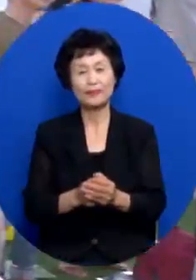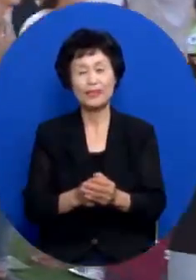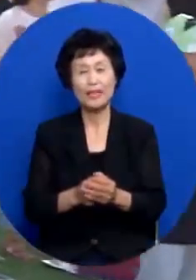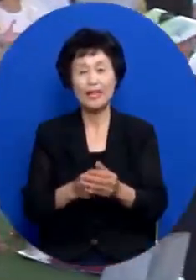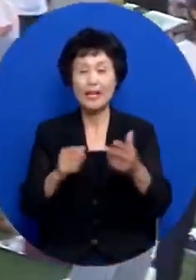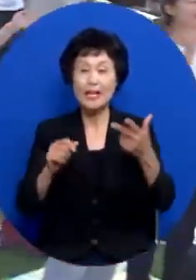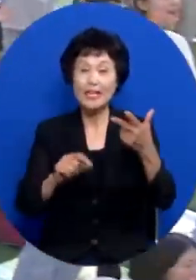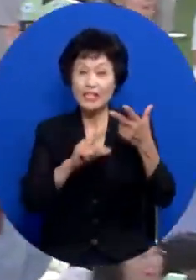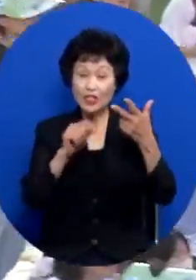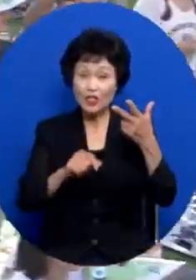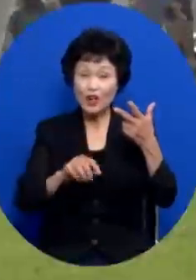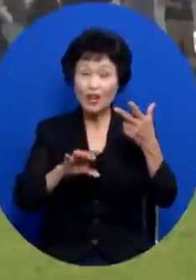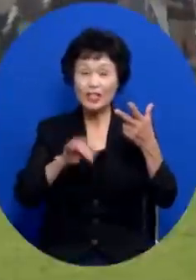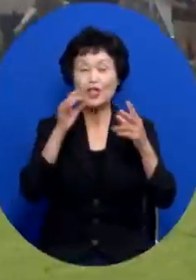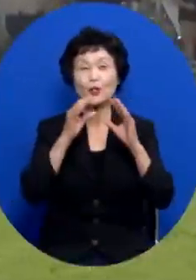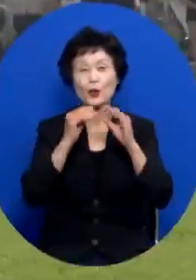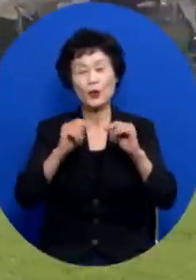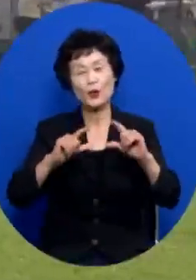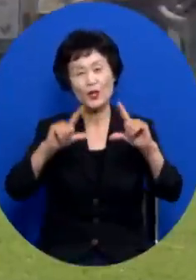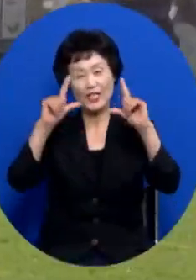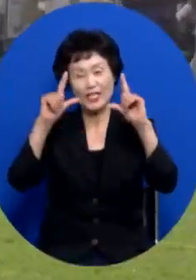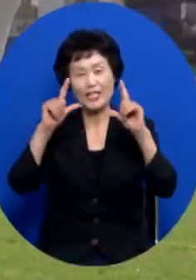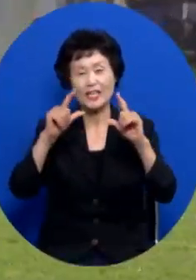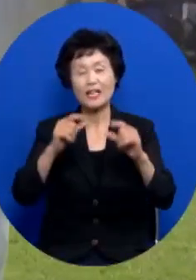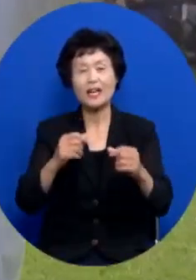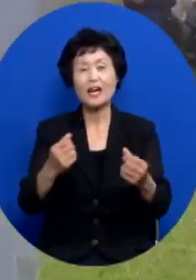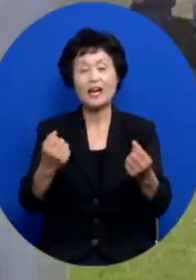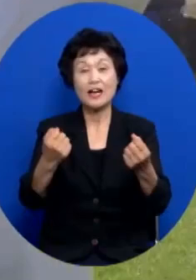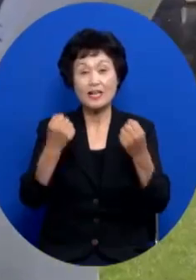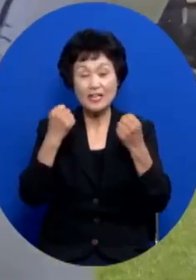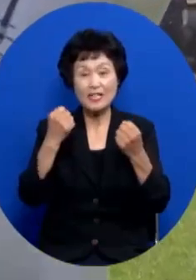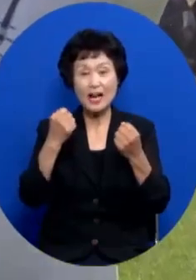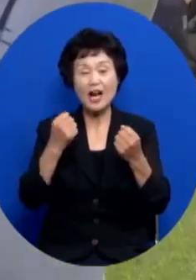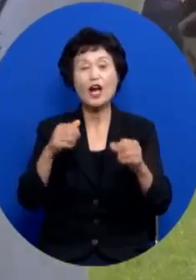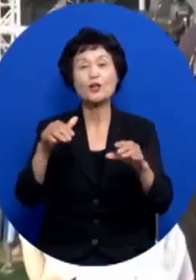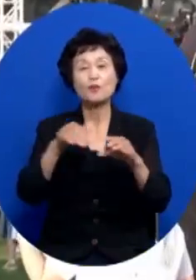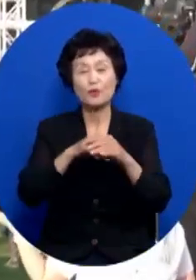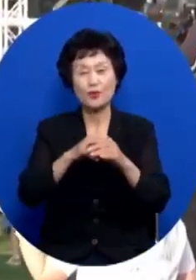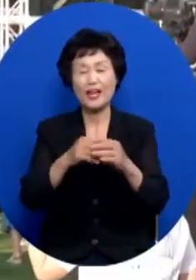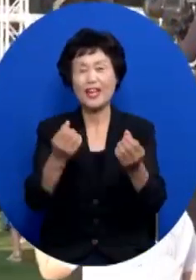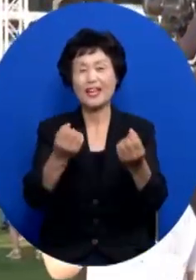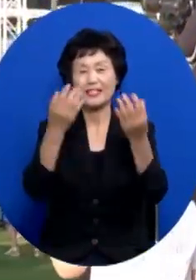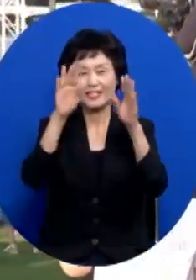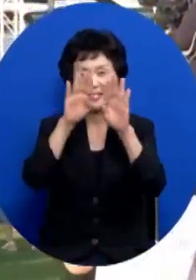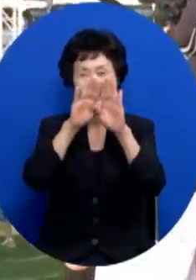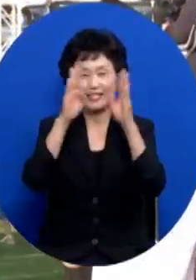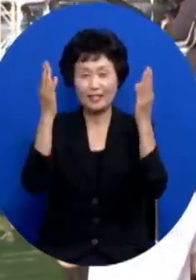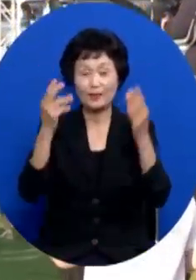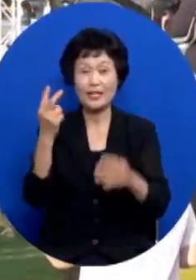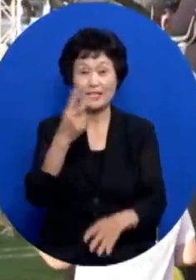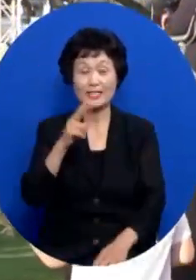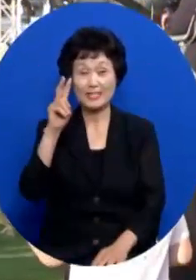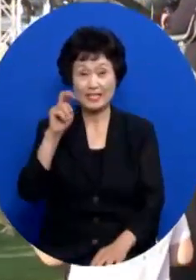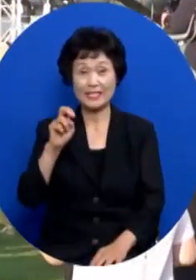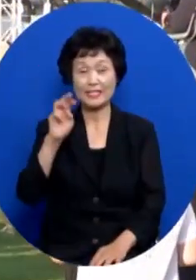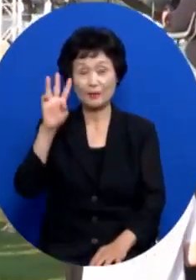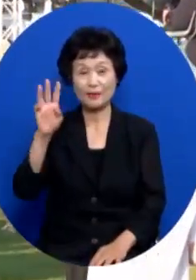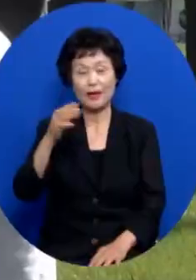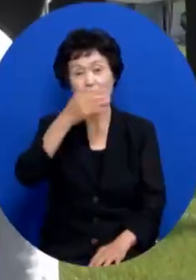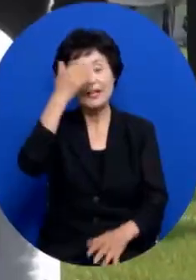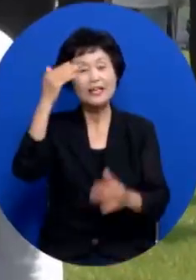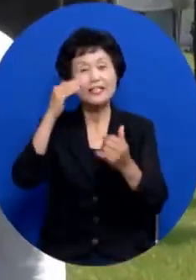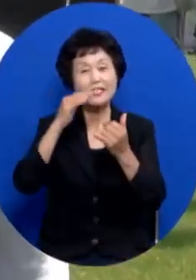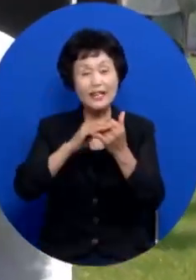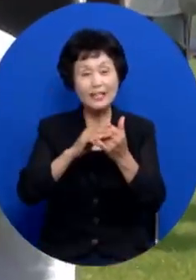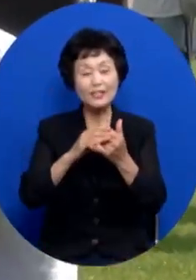7월의 첫 주말, 서울광장에 건전한 힐링 문화 이벤트가 열렸습니다. 2023 청소년 청년 회복